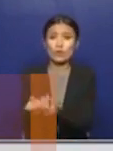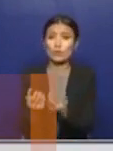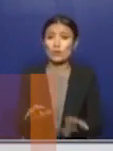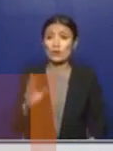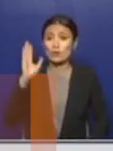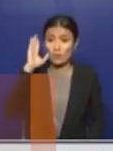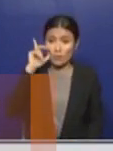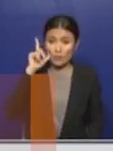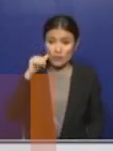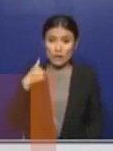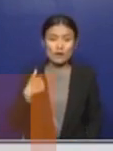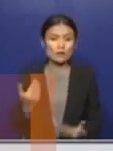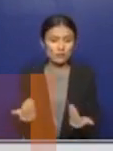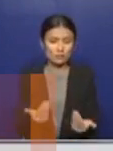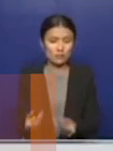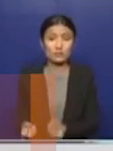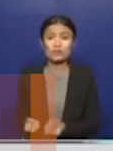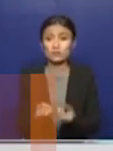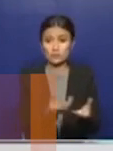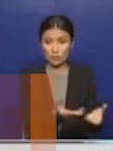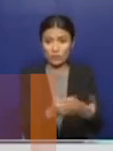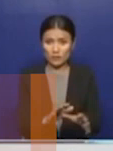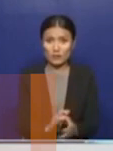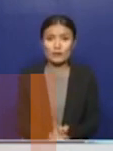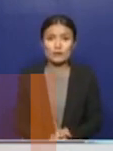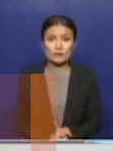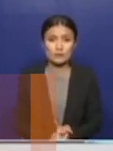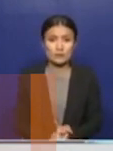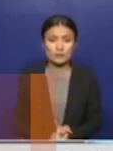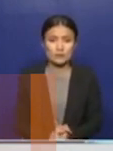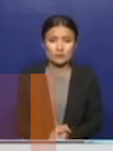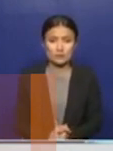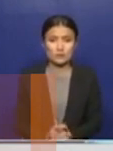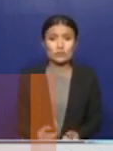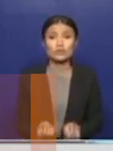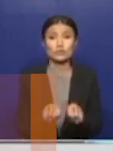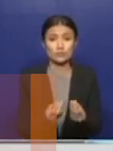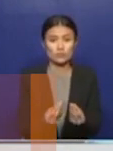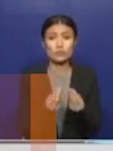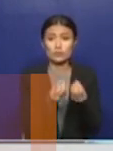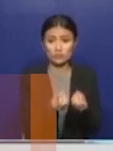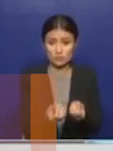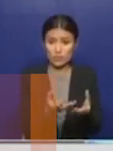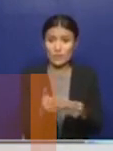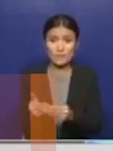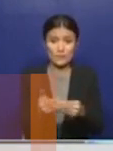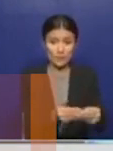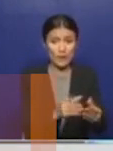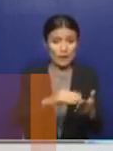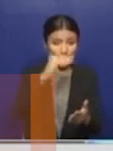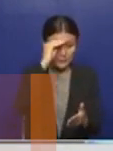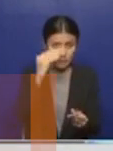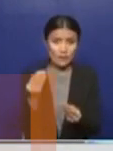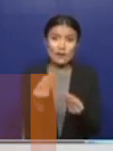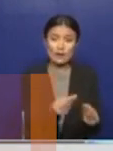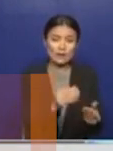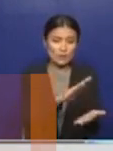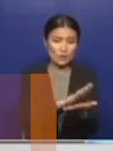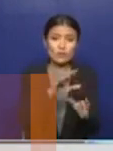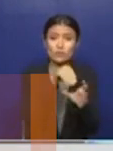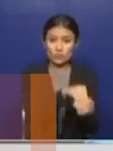ค์ไปส่งลูกเราก่อนลูกเราจังหวะที่เราปล่อยมือจากลูกเราแล้วส่งลูกเราเข้าไปอยู่ในรั้วโรงเรีย